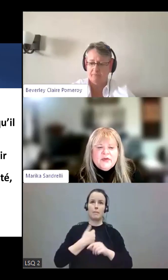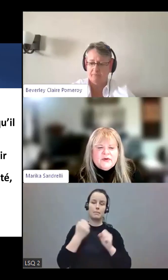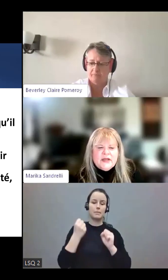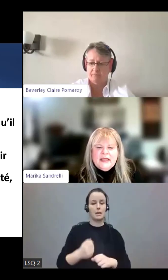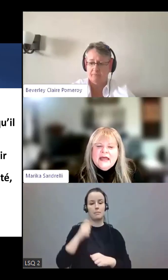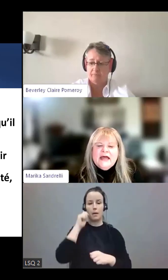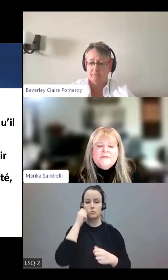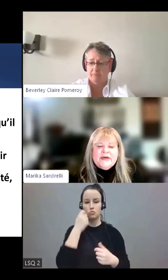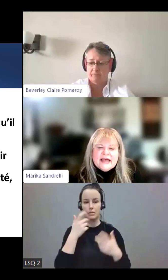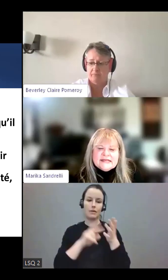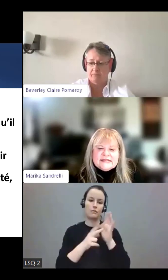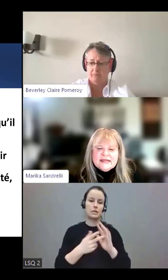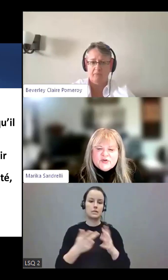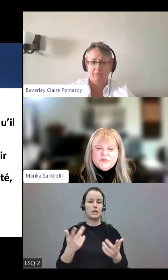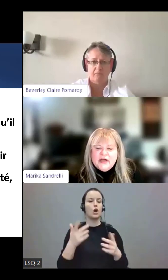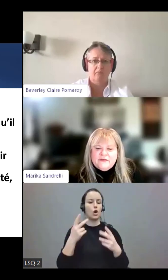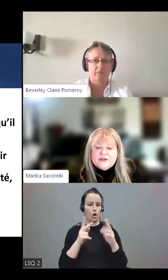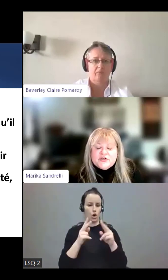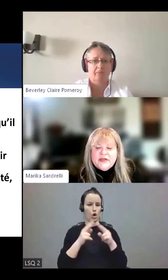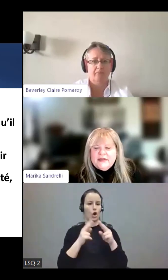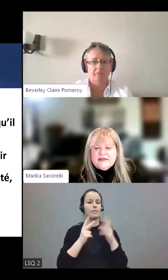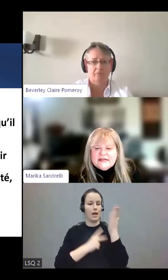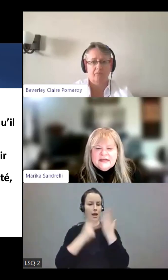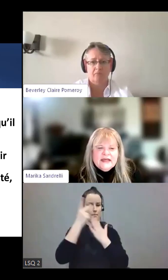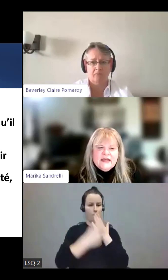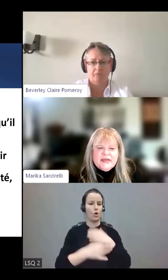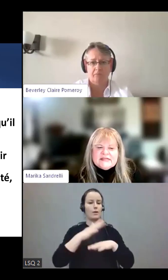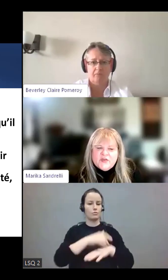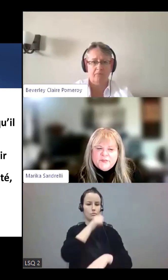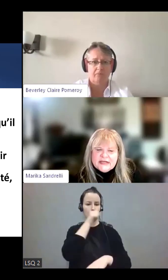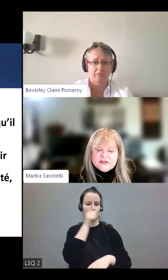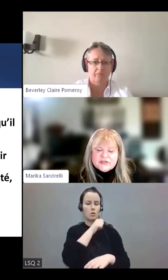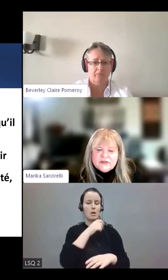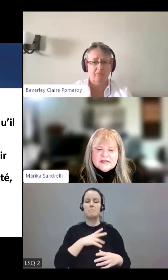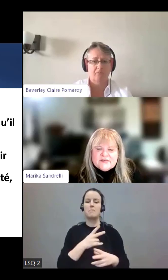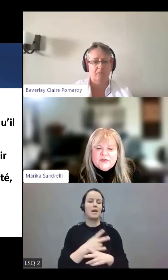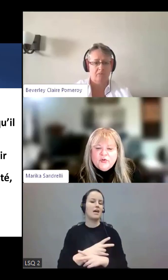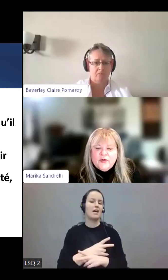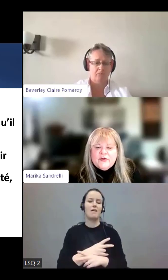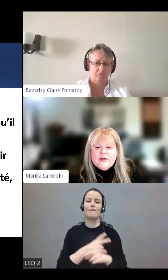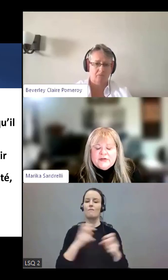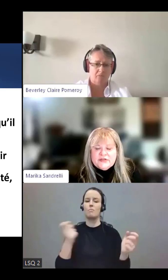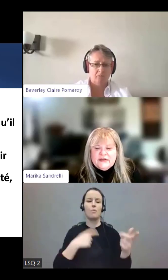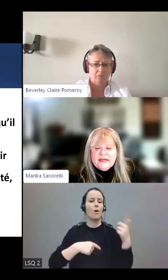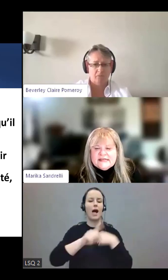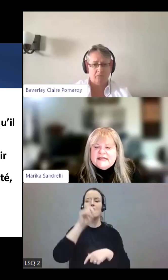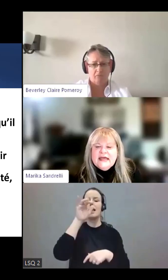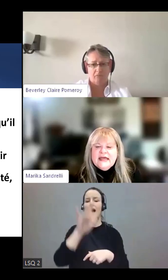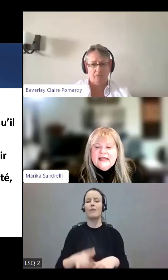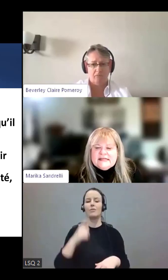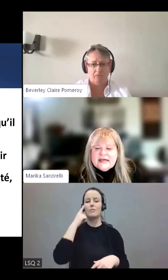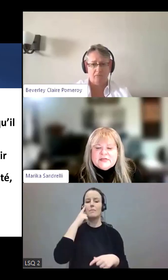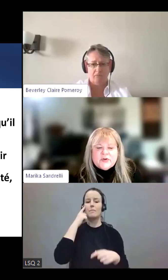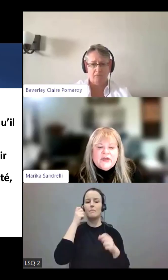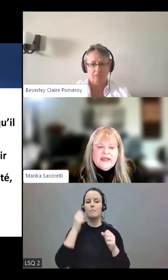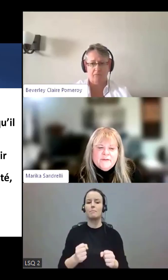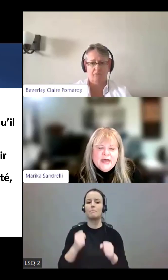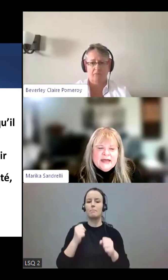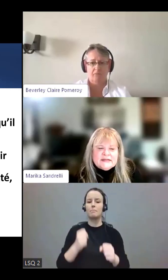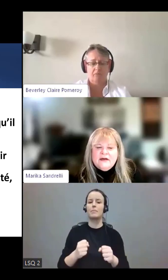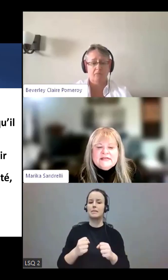aide à s'y inscrire parce qu'il pourrait manquer des occasions d'emploi et ne pas arriver à subvenir à ses besoins de